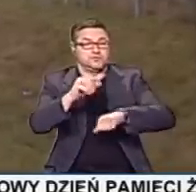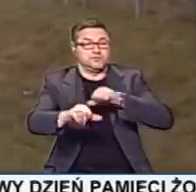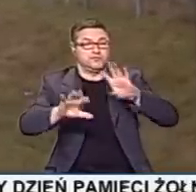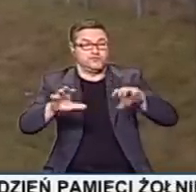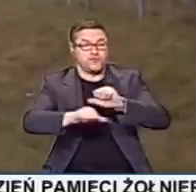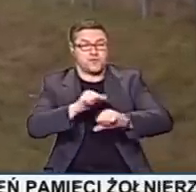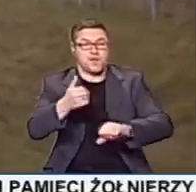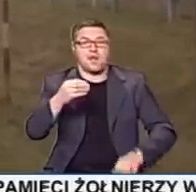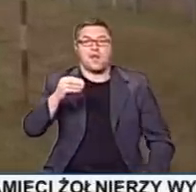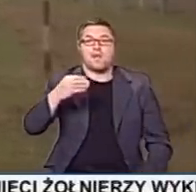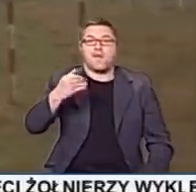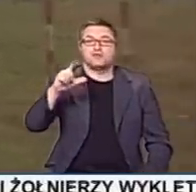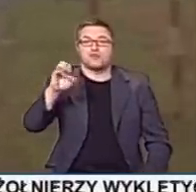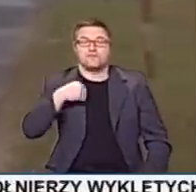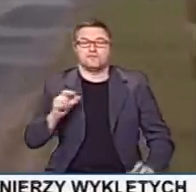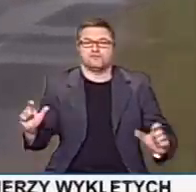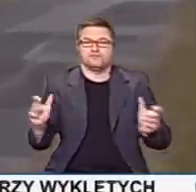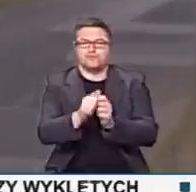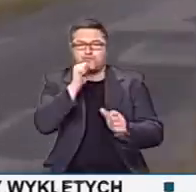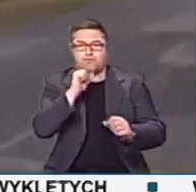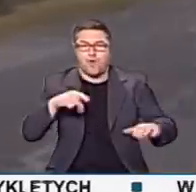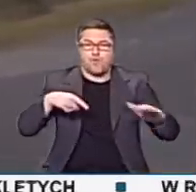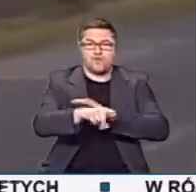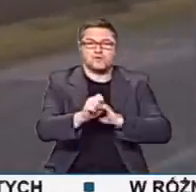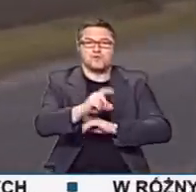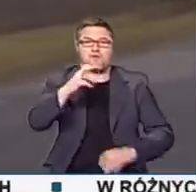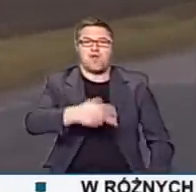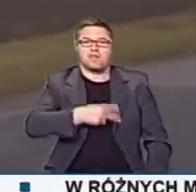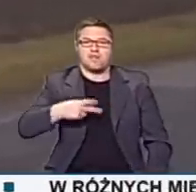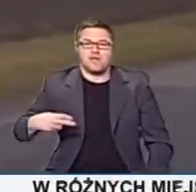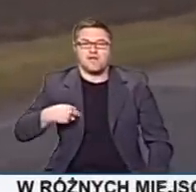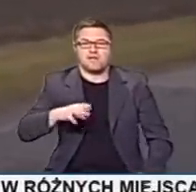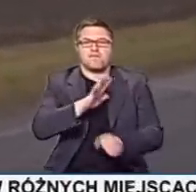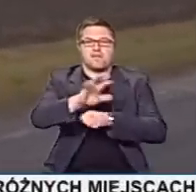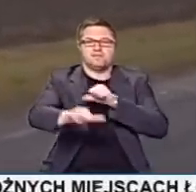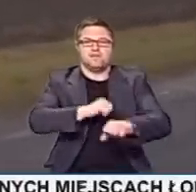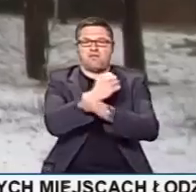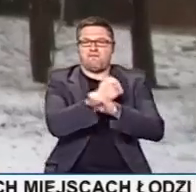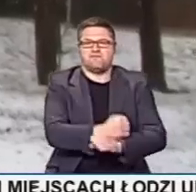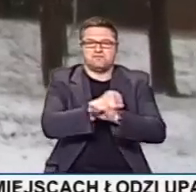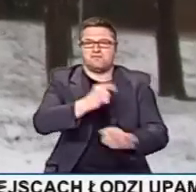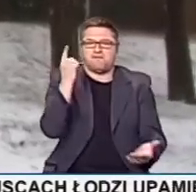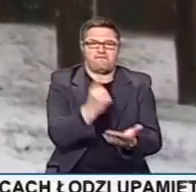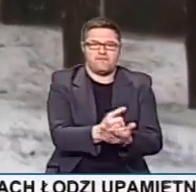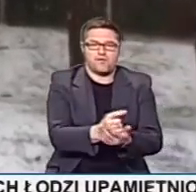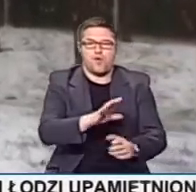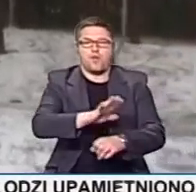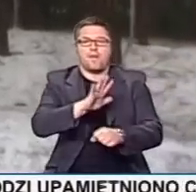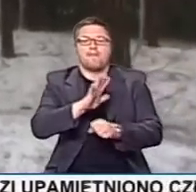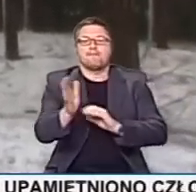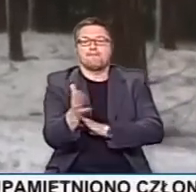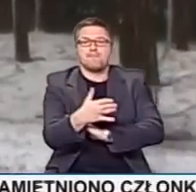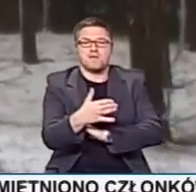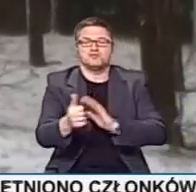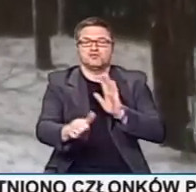WW został złapany Podczas próby przedostania się do Danii i skazany na 15 lat więzienia od marca 60 roku